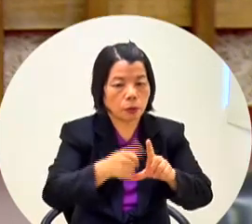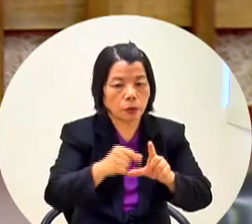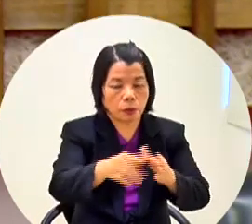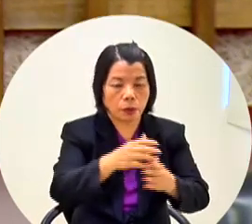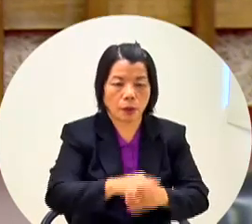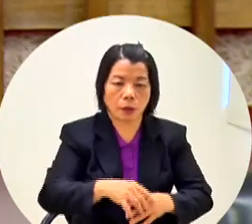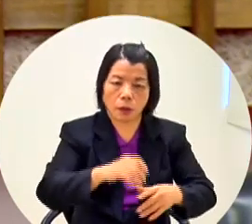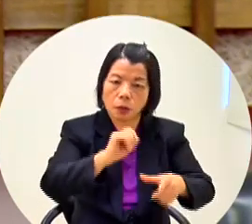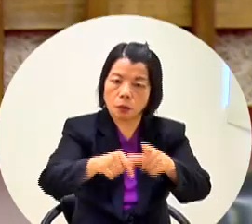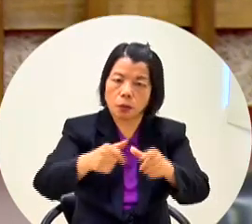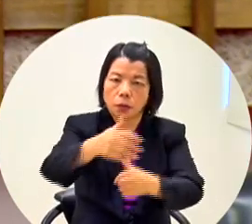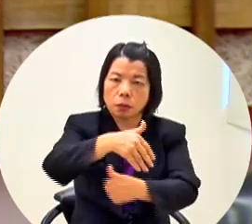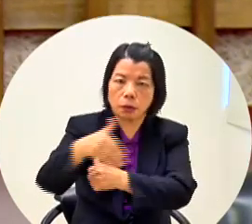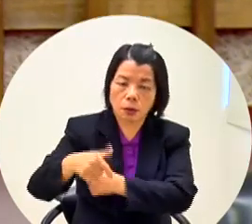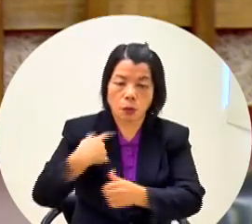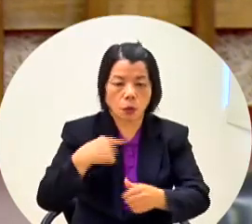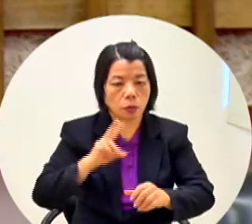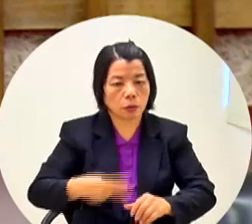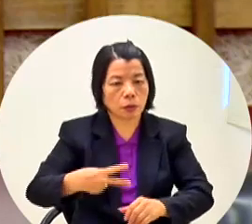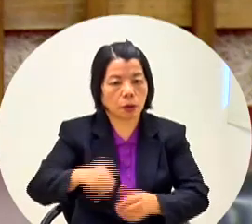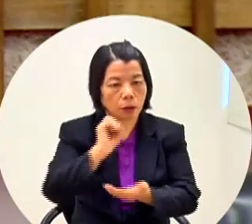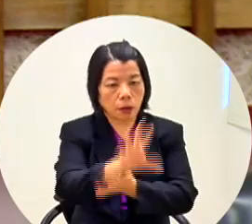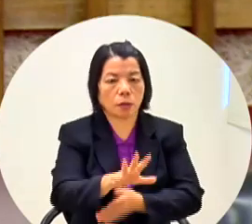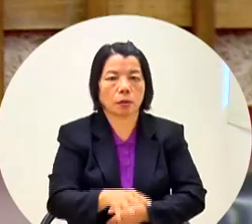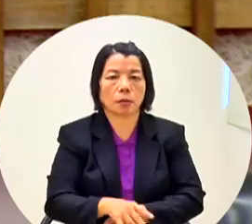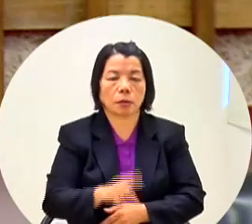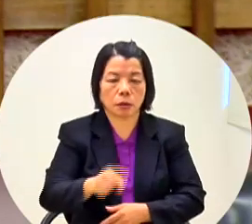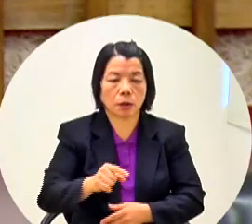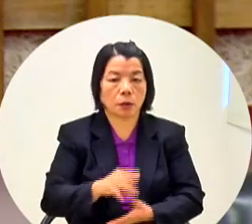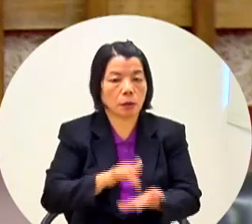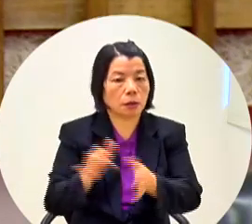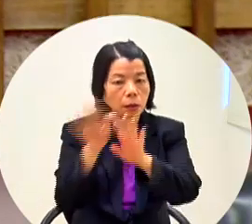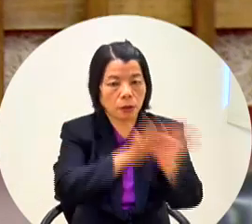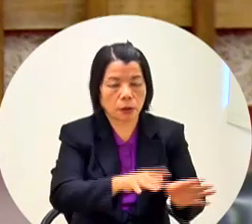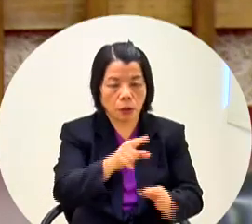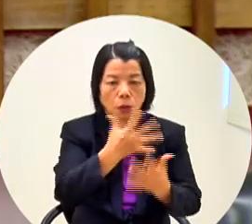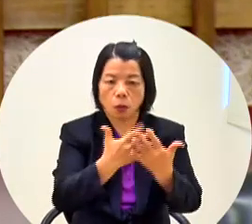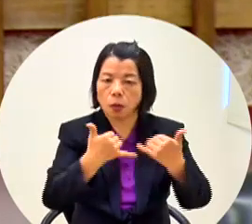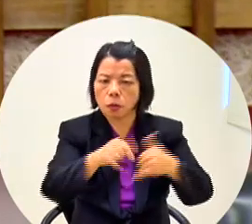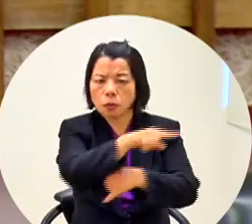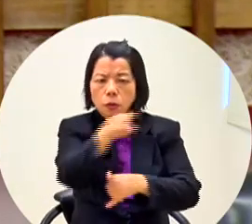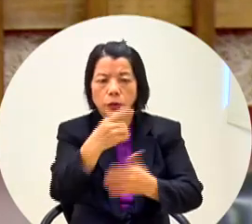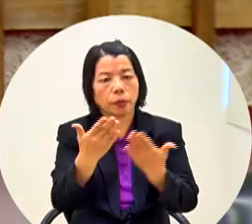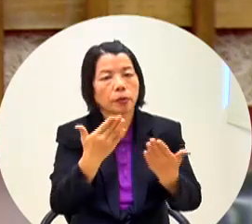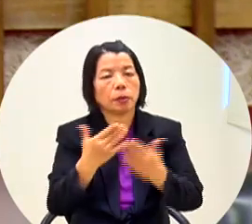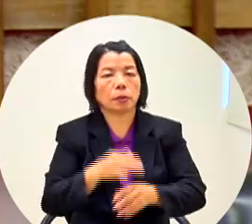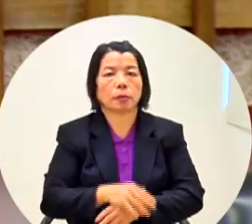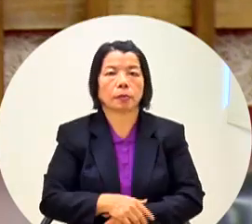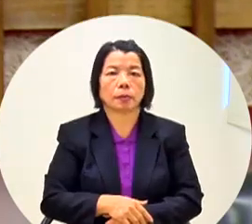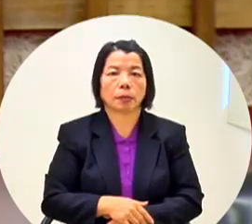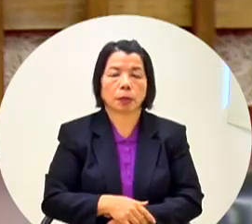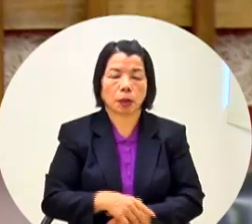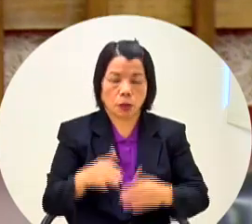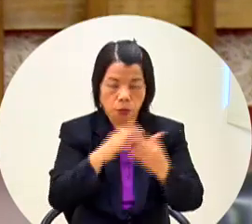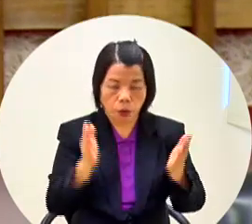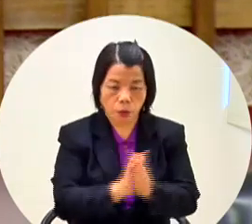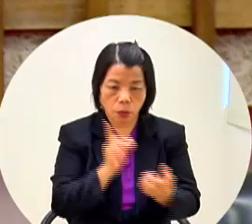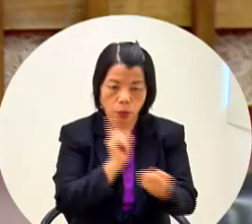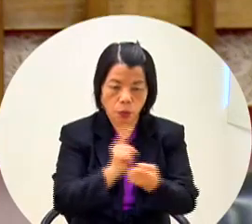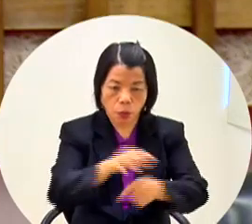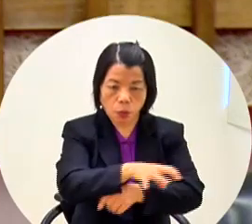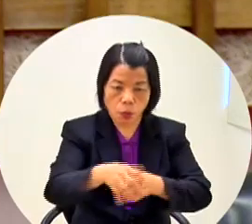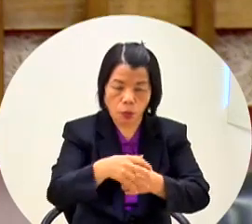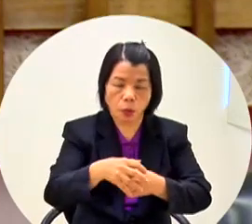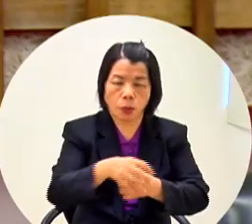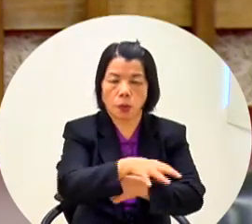很再一次提醒，这次的疫情，我相信网络大家看到就是整个我们整个对环境，反而因